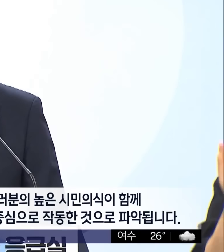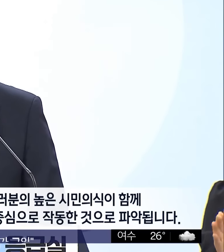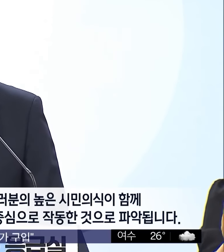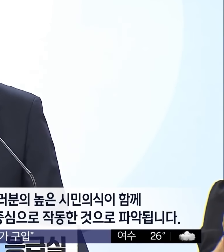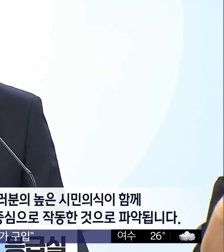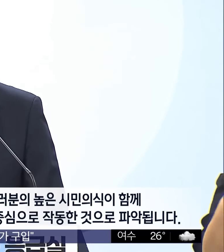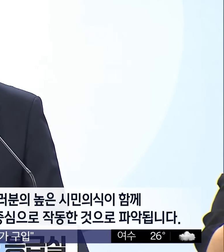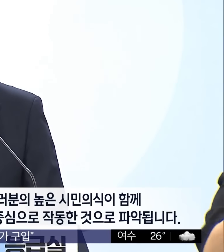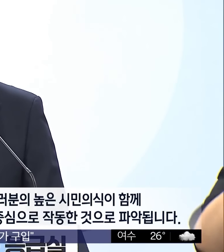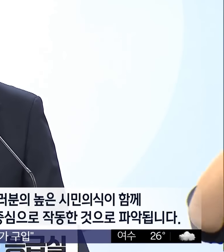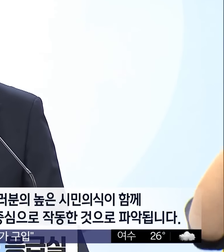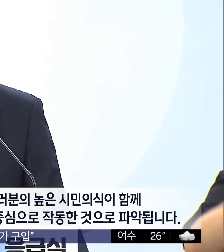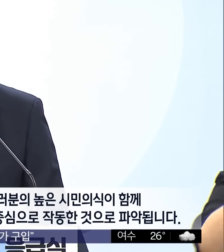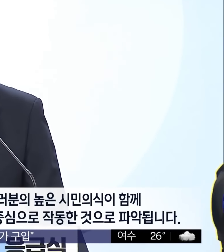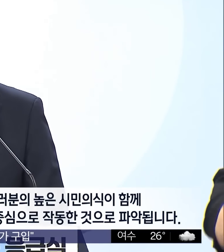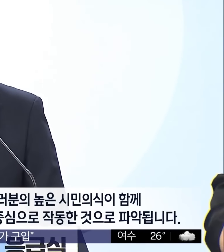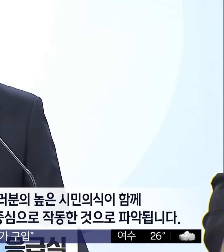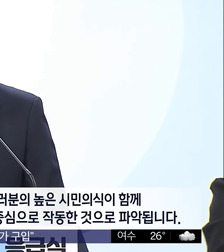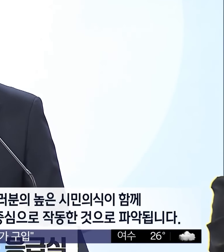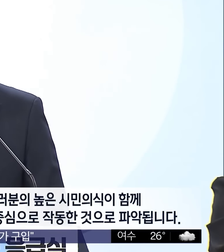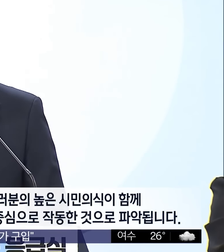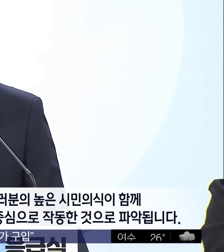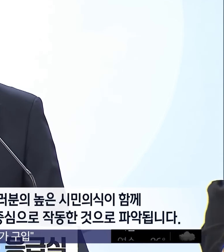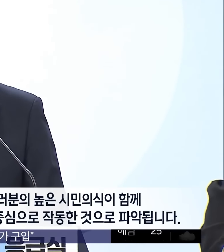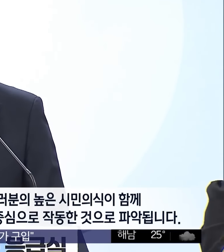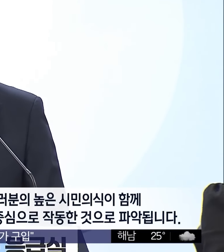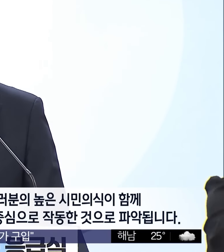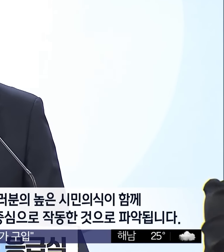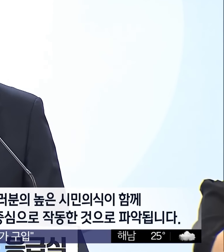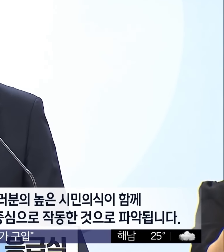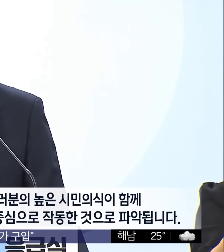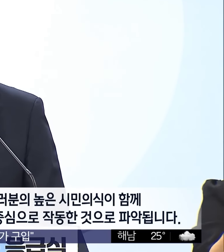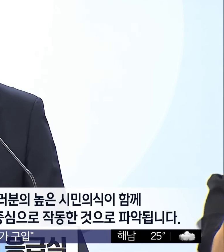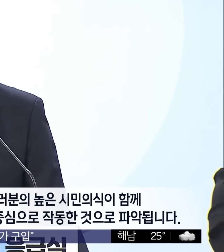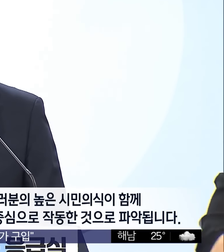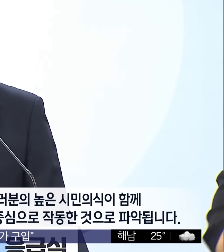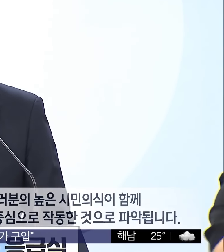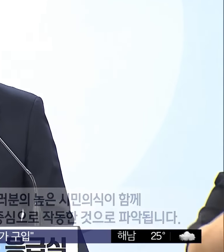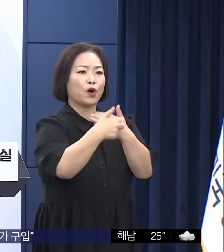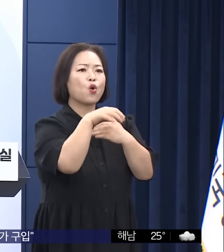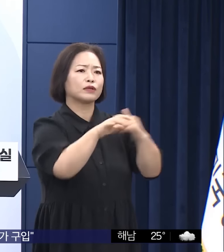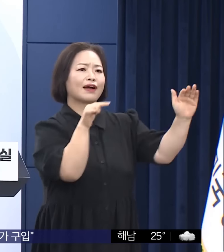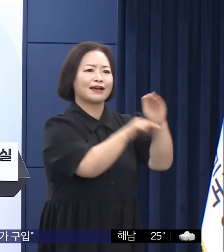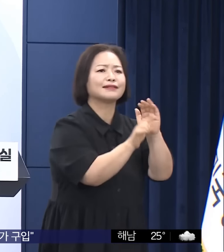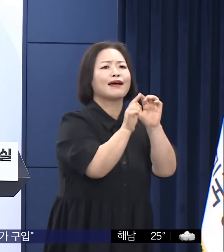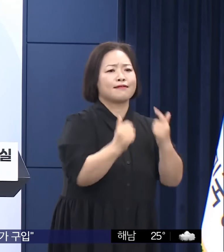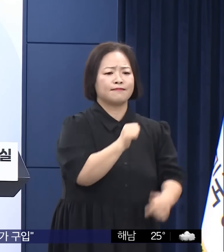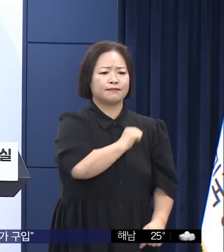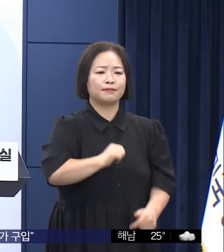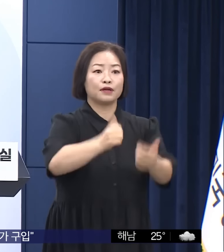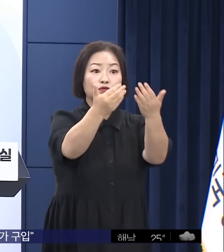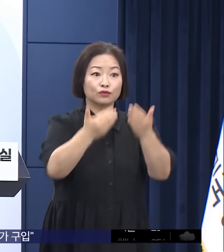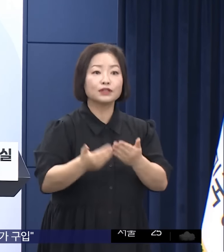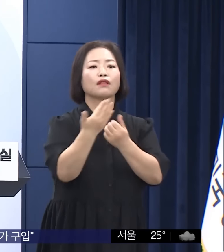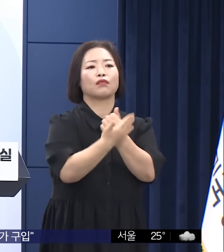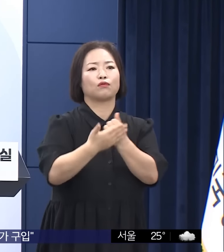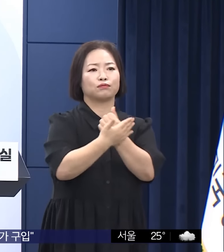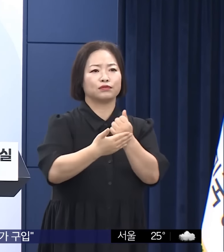체계가 중증 환자 중심으로 작동한 것으로 파악됩니다. 특히 조기홍 복지부